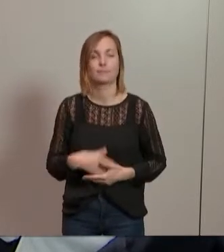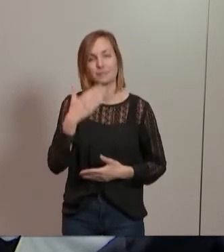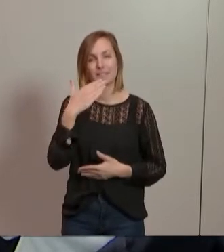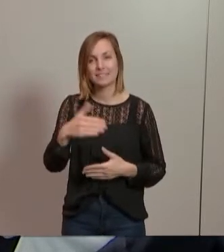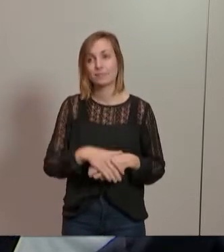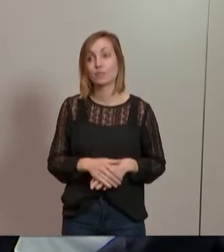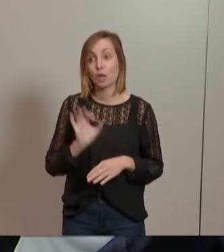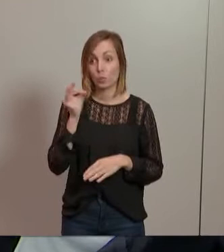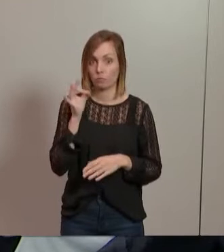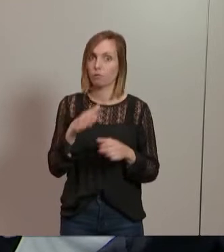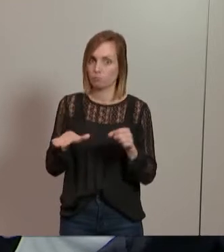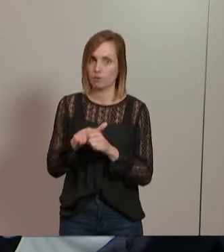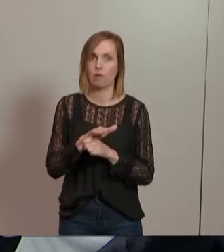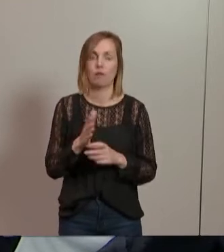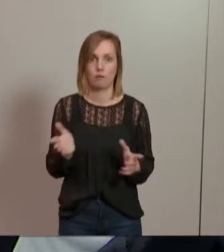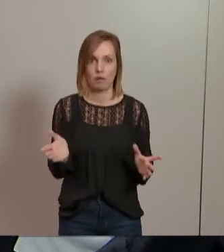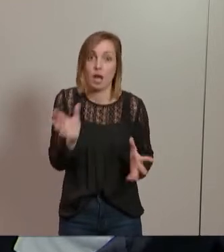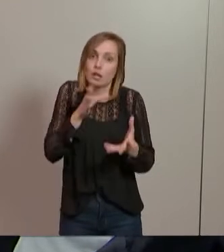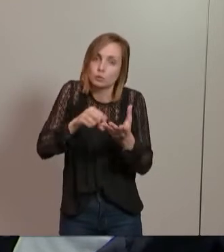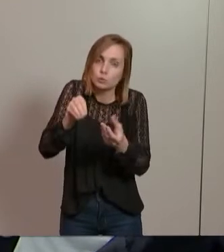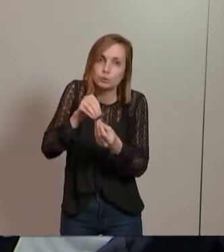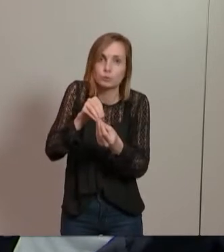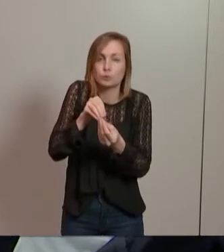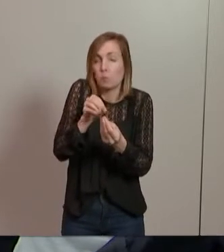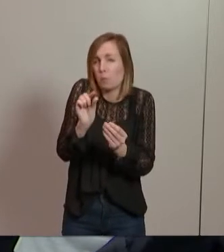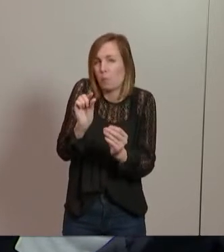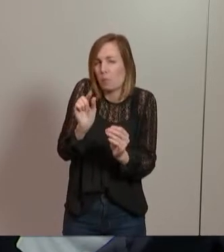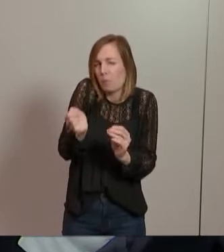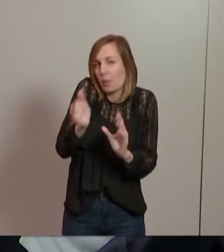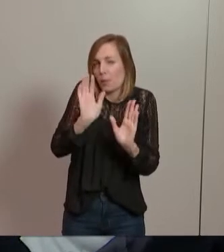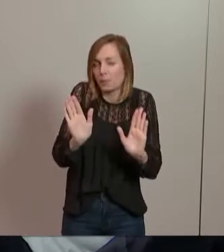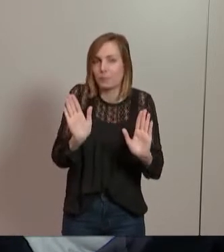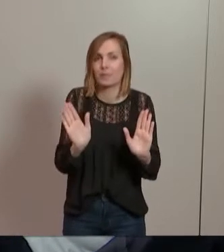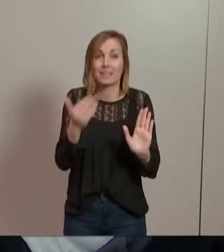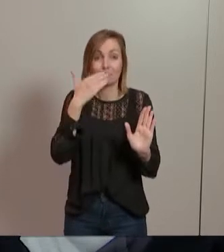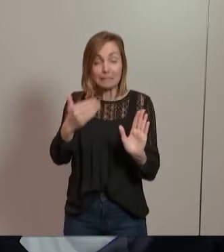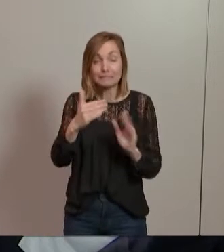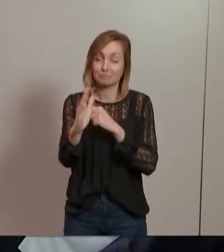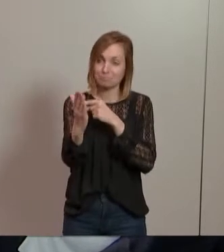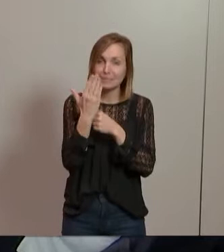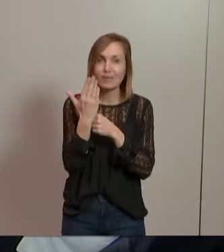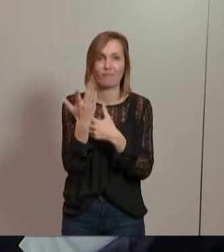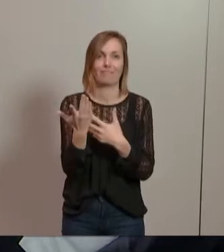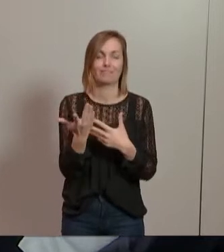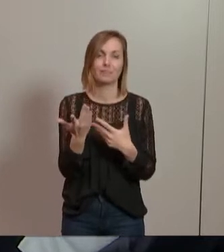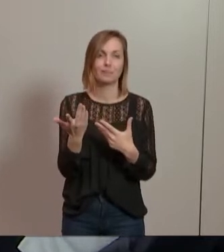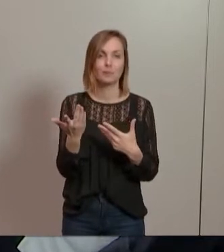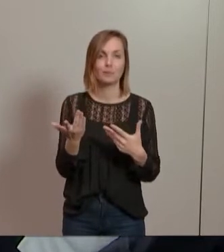Merci. Oui, c'était très complet. Je rajouterai peu de choses. D'abord, merci pour cette présentation